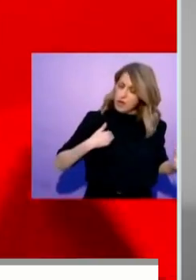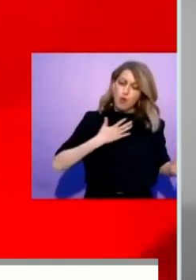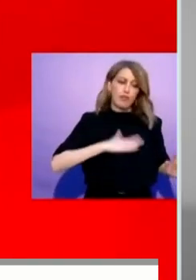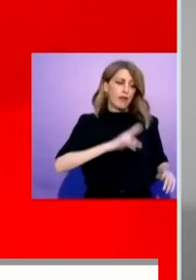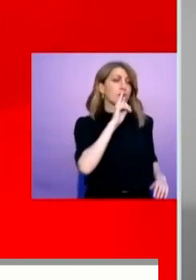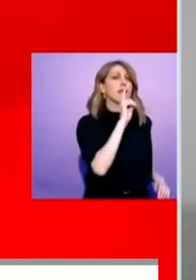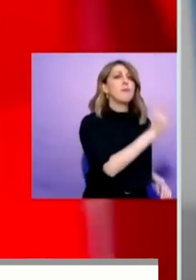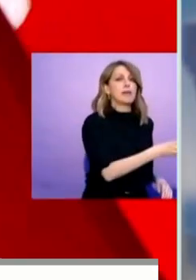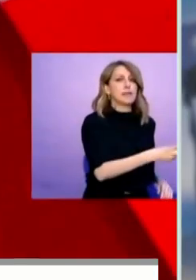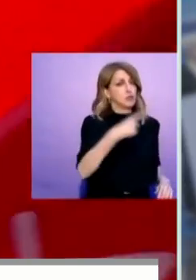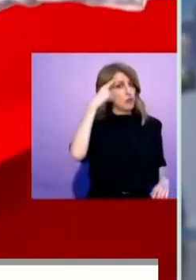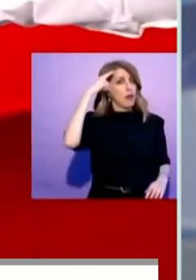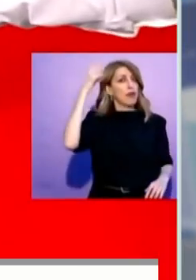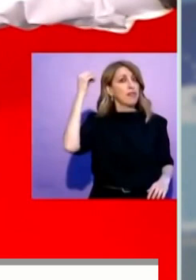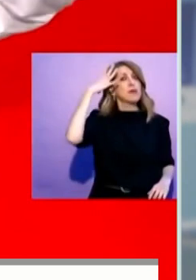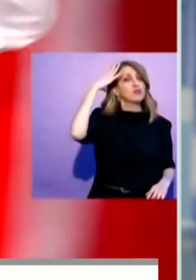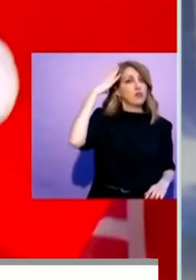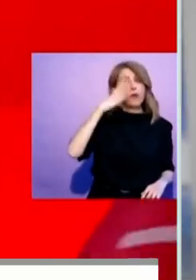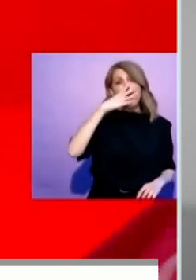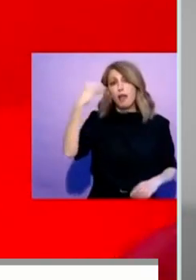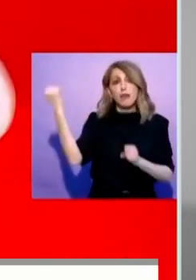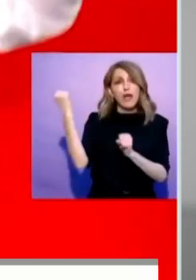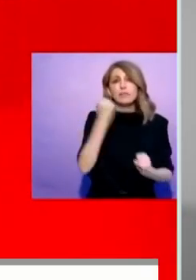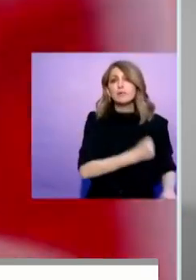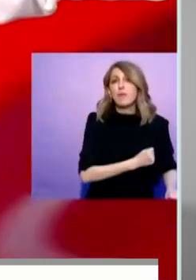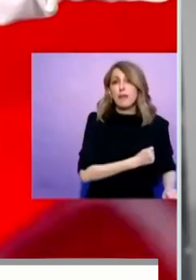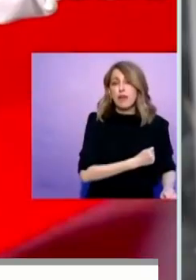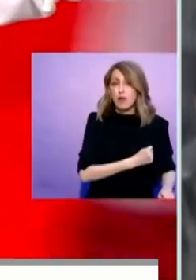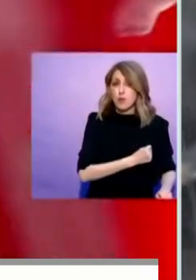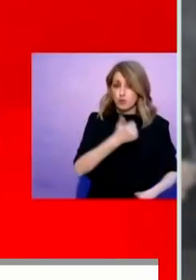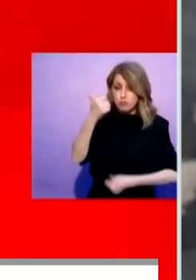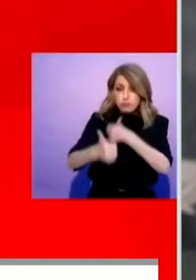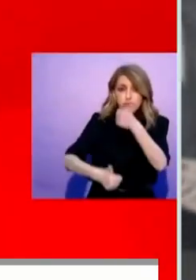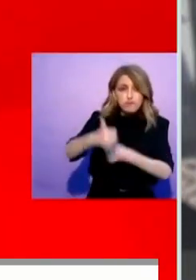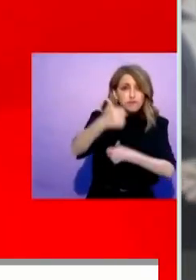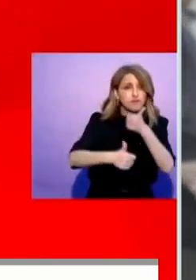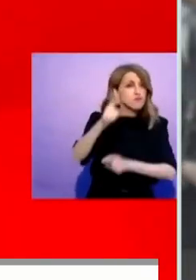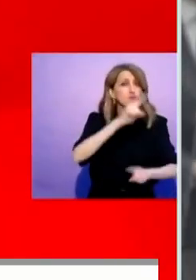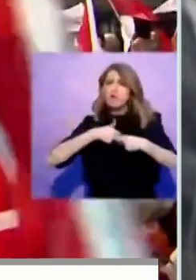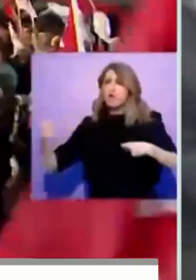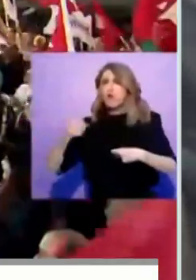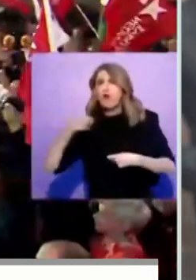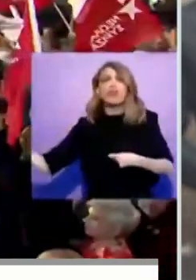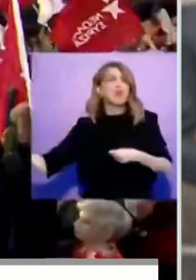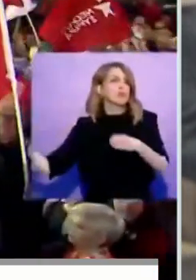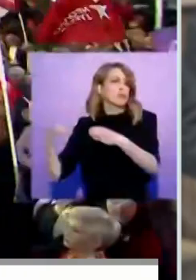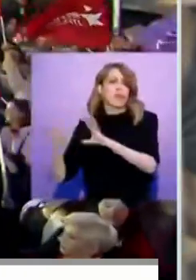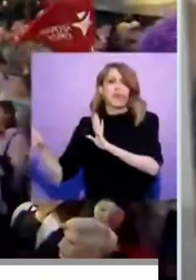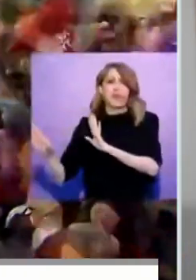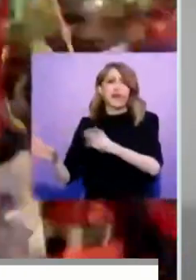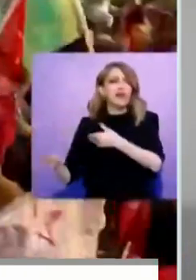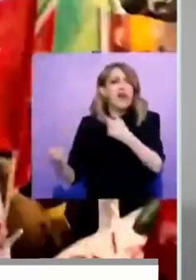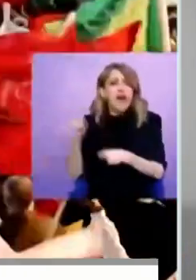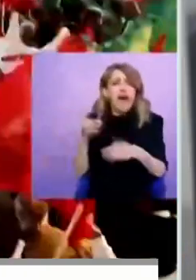μαζικής ενημέρωσης, όπως ανέφερα, αλλά οι πολίτες. Είδαμε τον κύριο Τσίπρα να τονίζει ότι η εκλογική μάχη θα κριθεί από την απόφαση